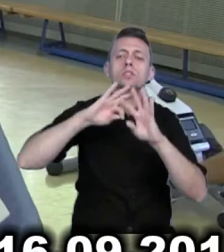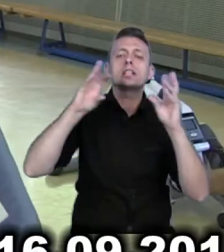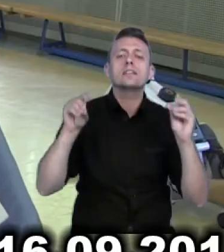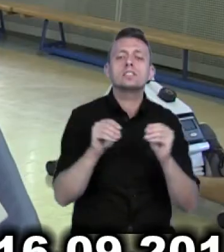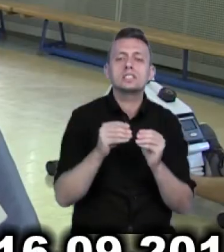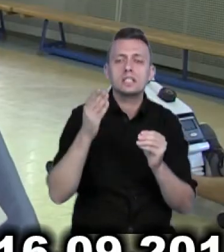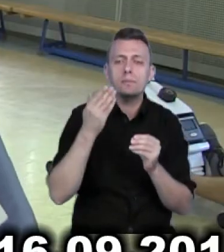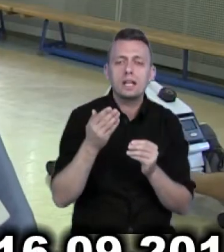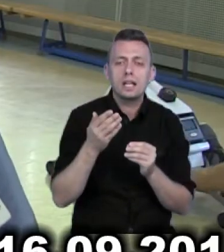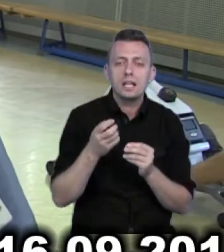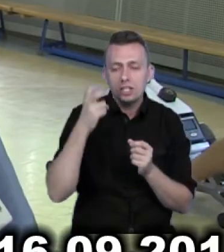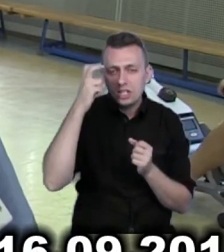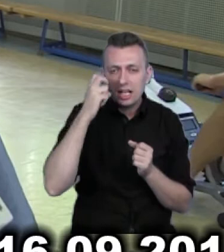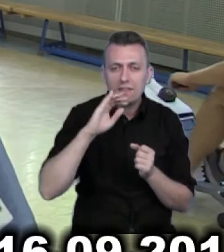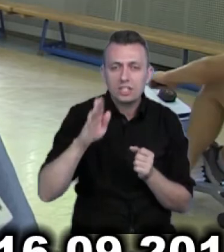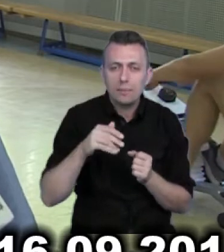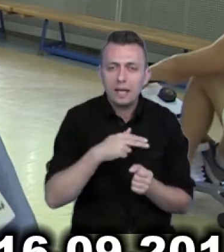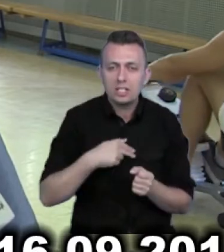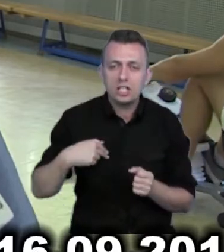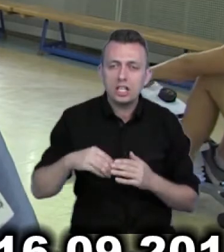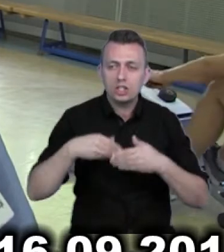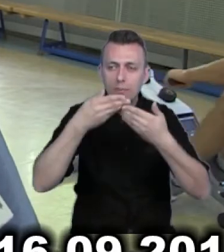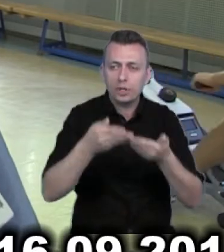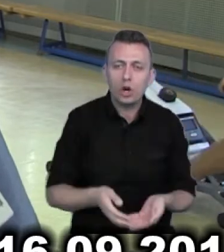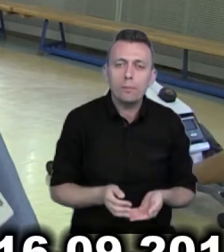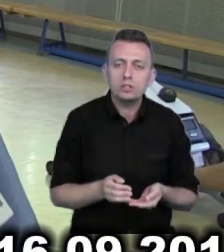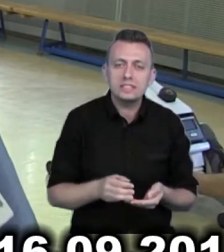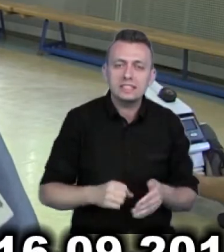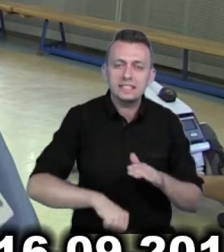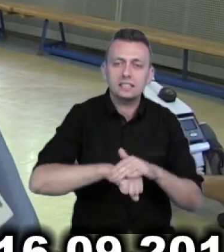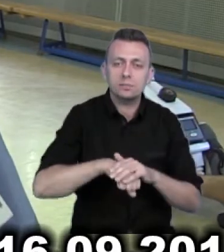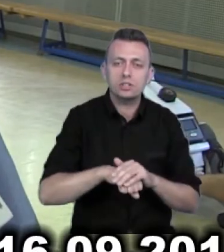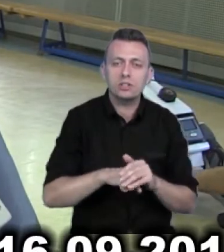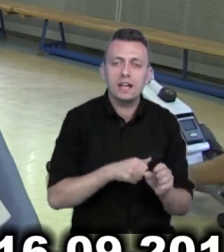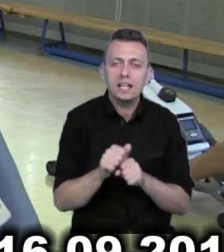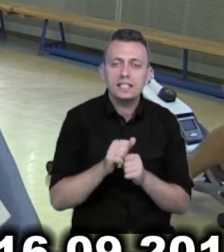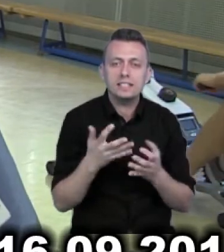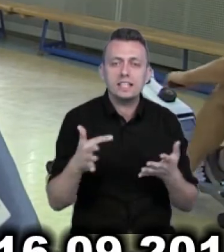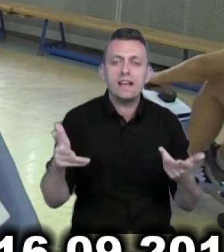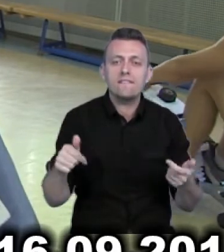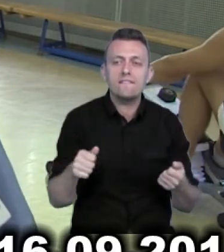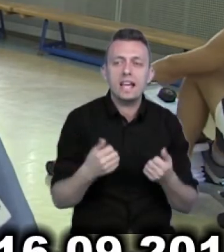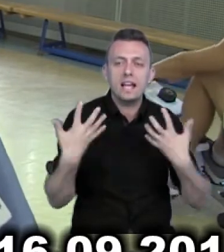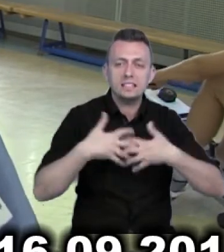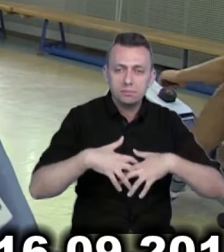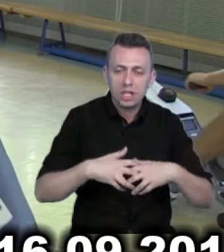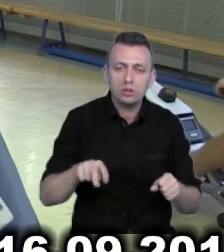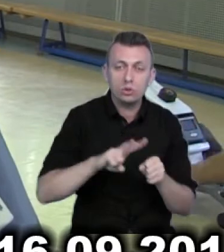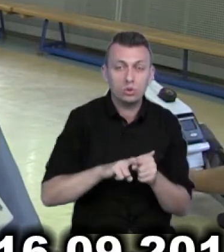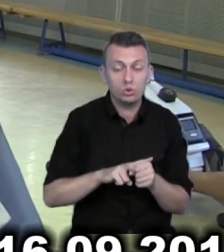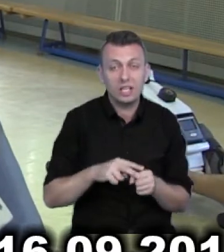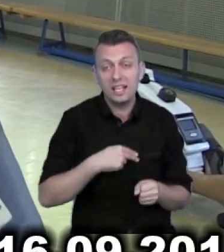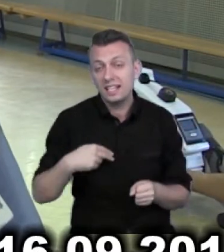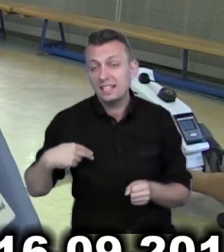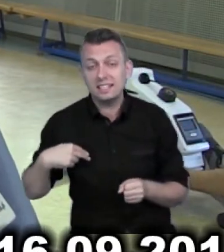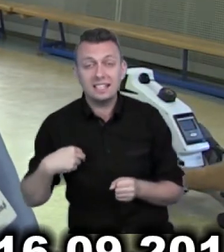sportowej będzie bardziej atrakcyjna. Jest tu sporo sprzętu takiego, na który nas nie stać. Myślę, że i zarówno dla dziewcząt, dla chłopców, myślę, że i